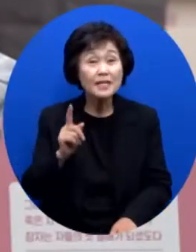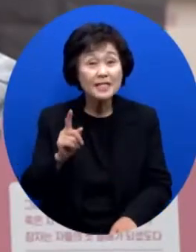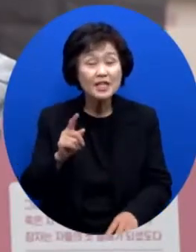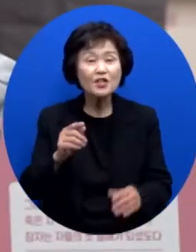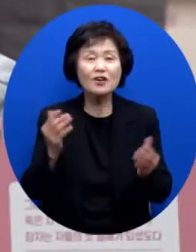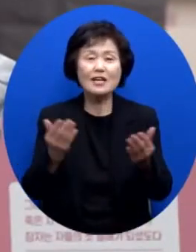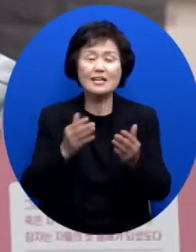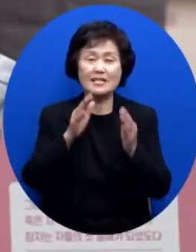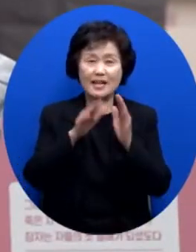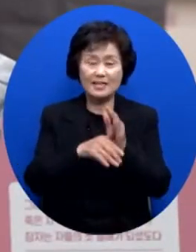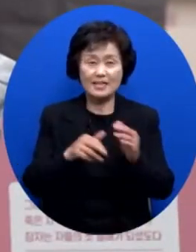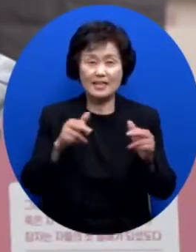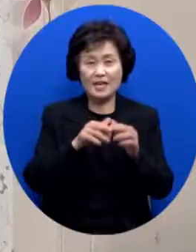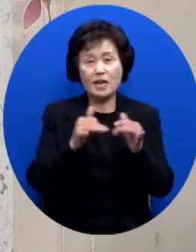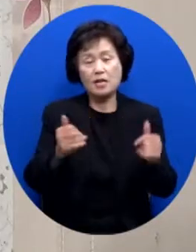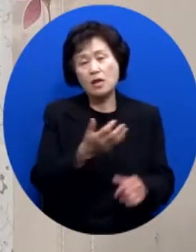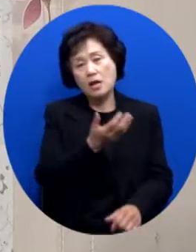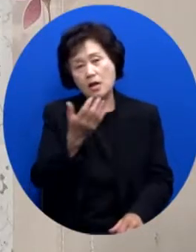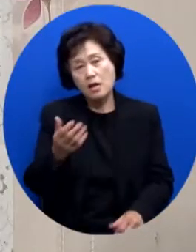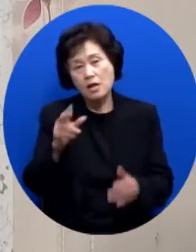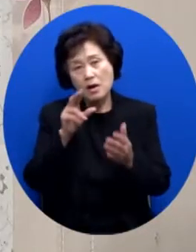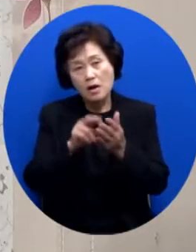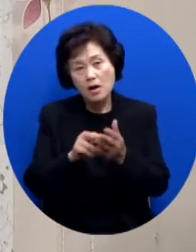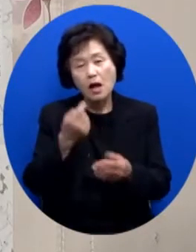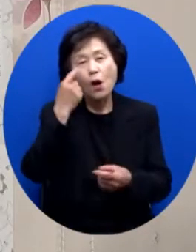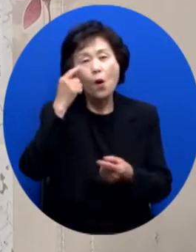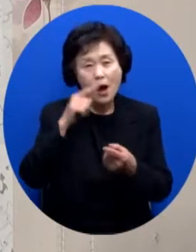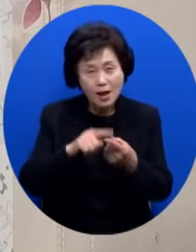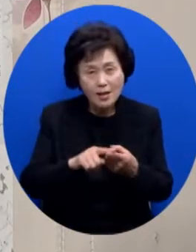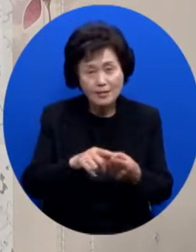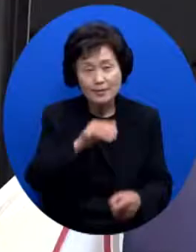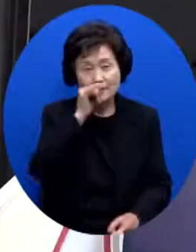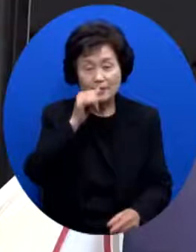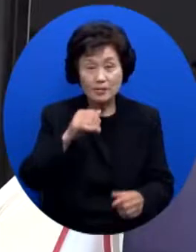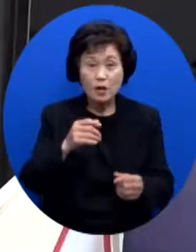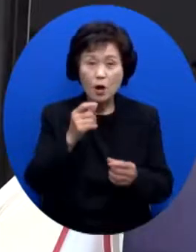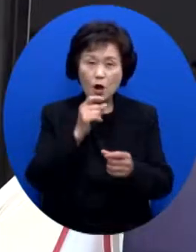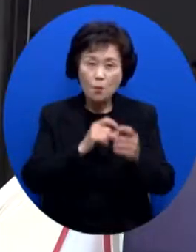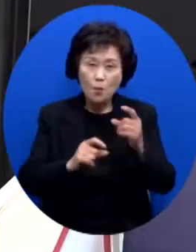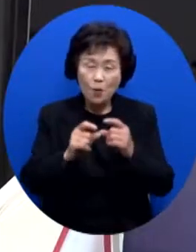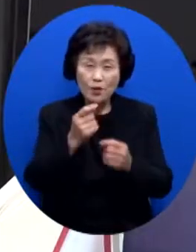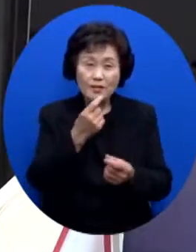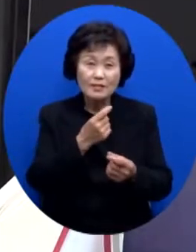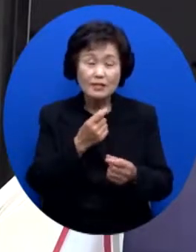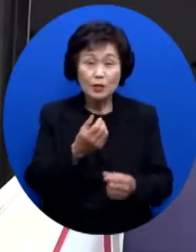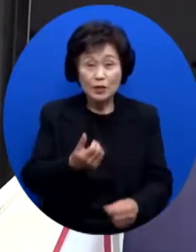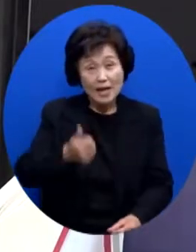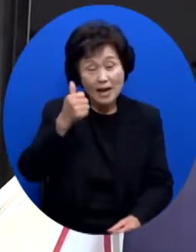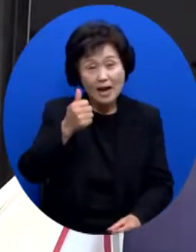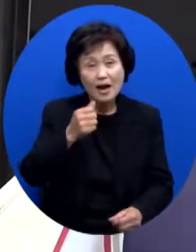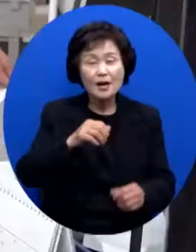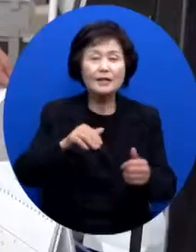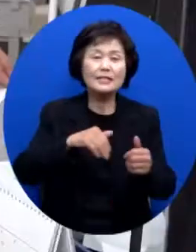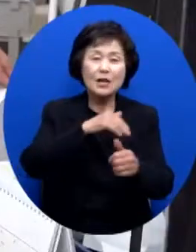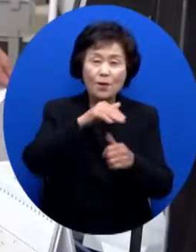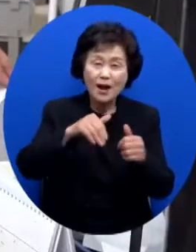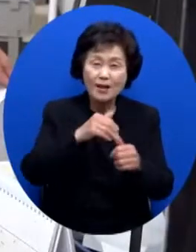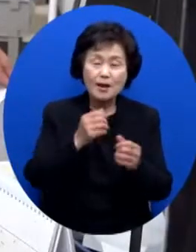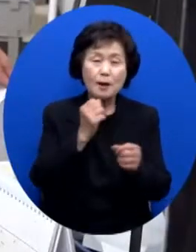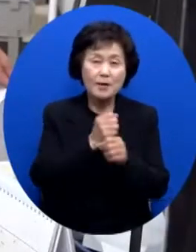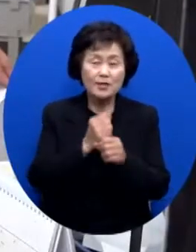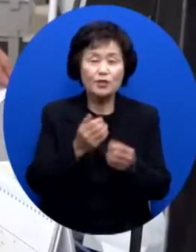이동권 문제에 관심을 갖게 됐고 이들에게 좀 더 나은 생활 환경을 제공하고 도움을 주기 위해 콘텐츠